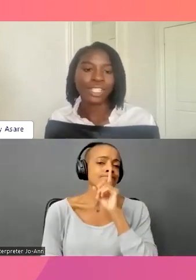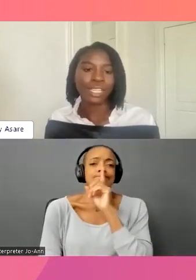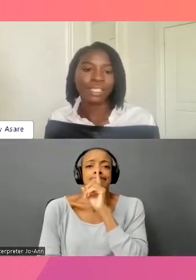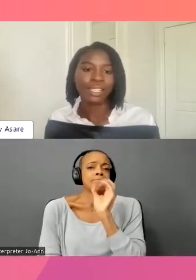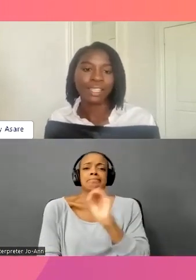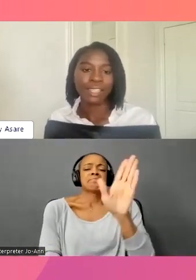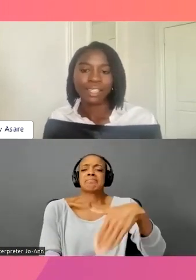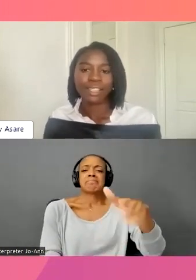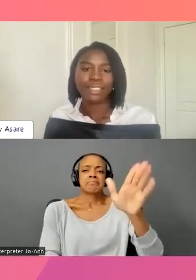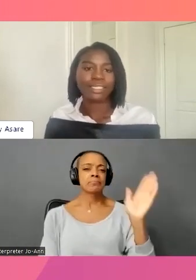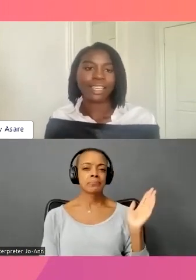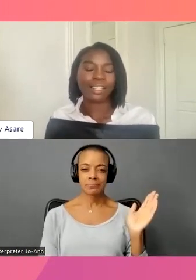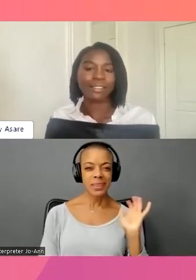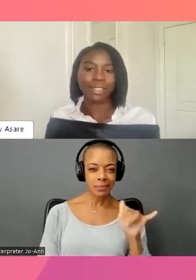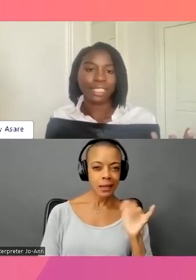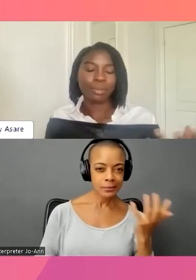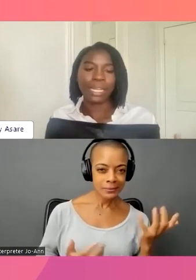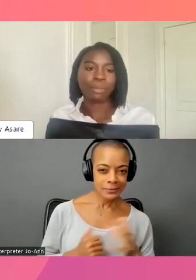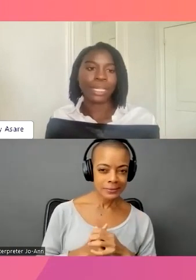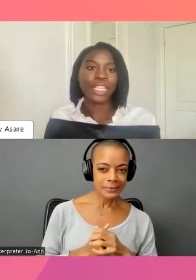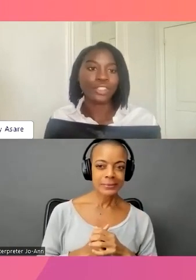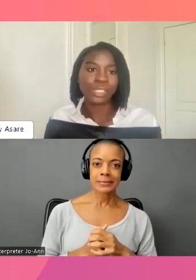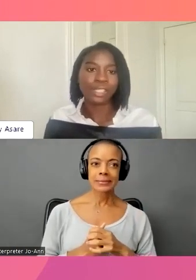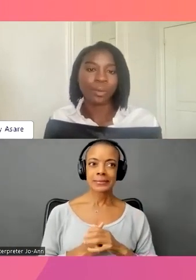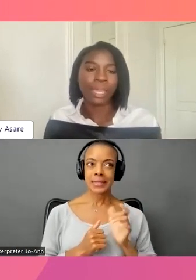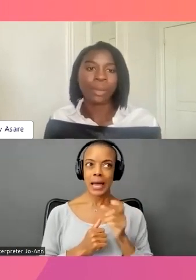pas sur vous les signes de violence physique.